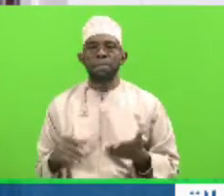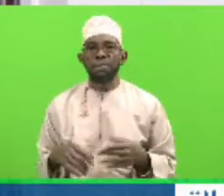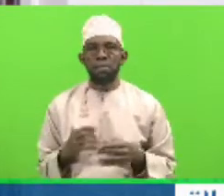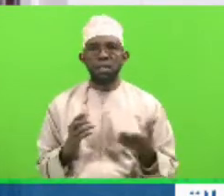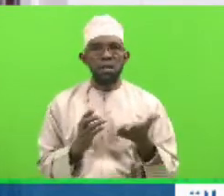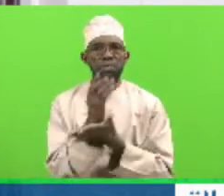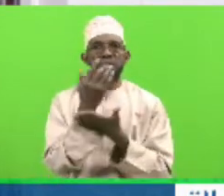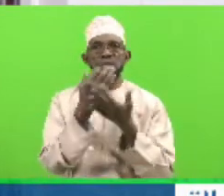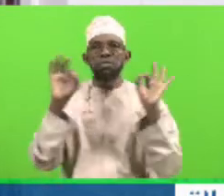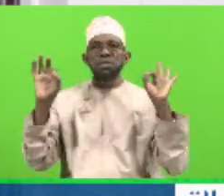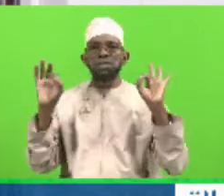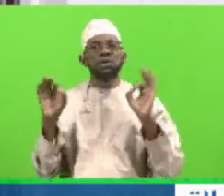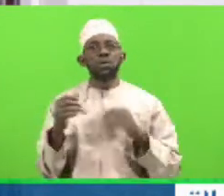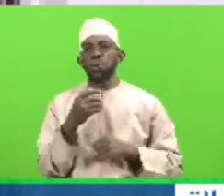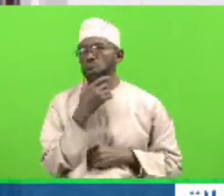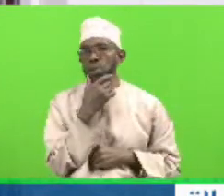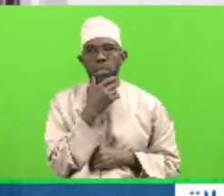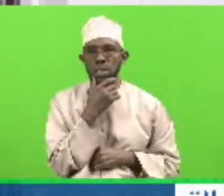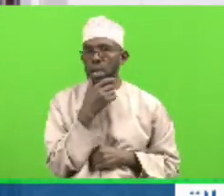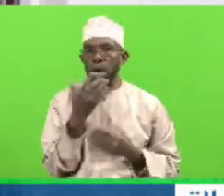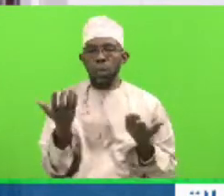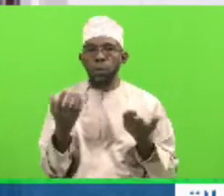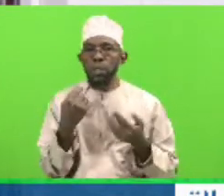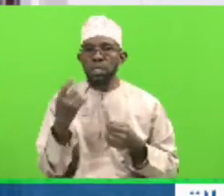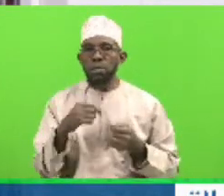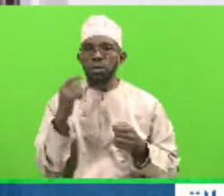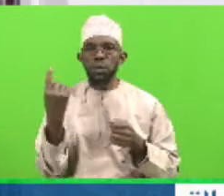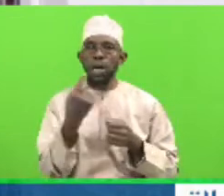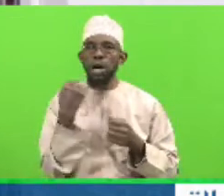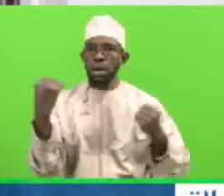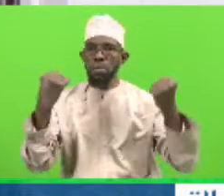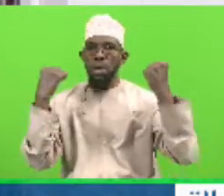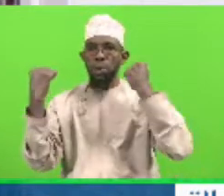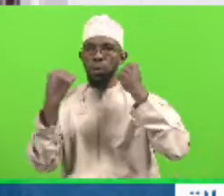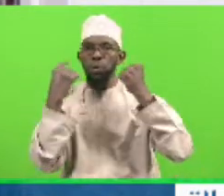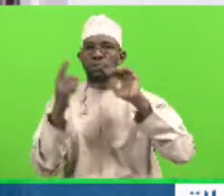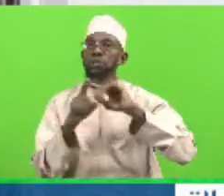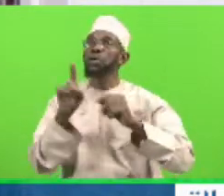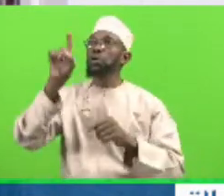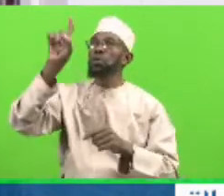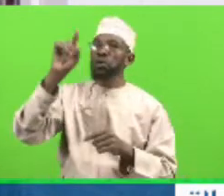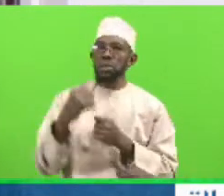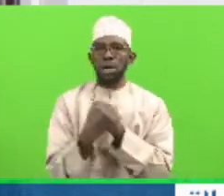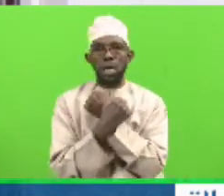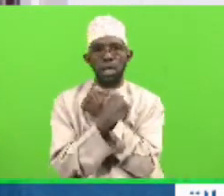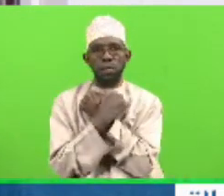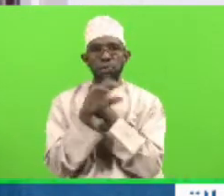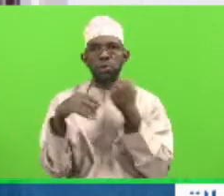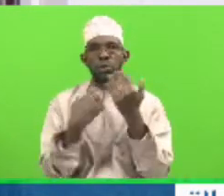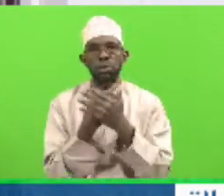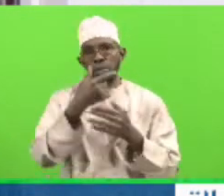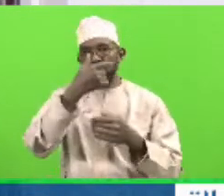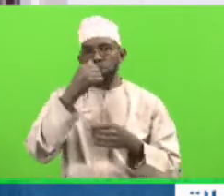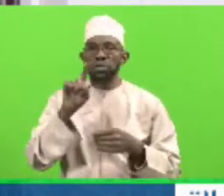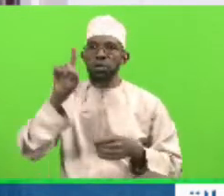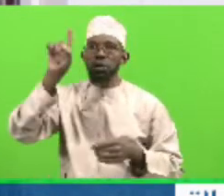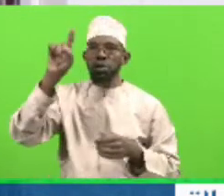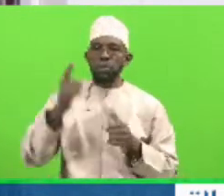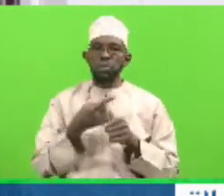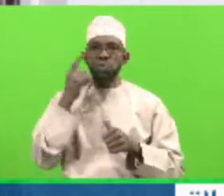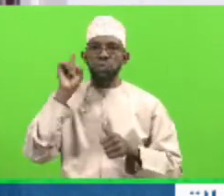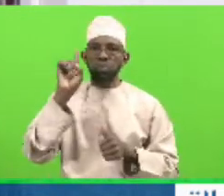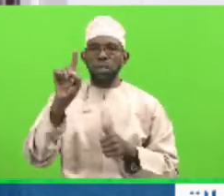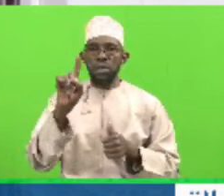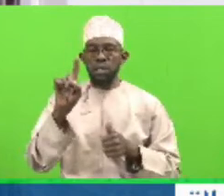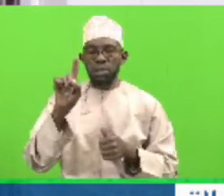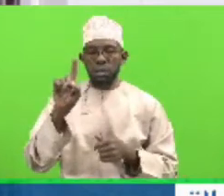الحرية، ولا حول ولا قوة إلا بالله. أيها الأحبة في الله، لقد مرت على